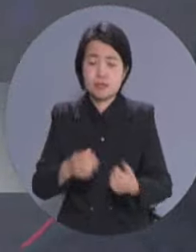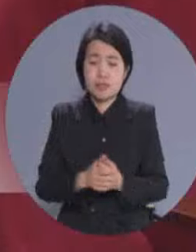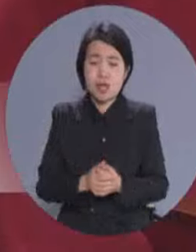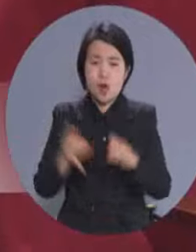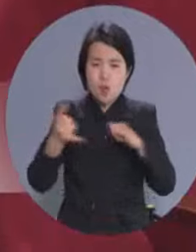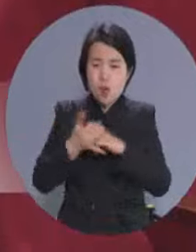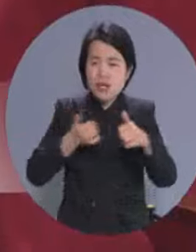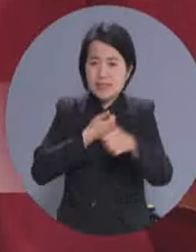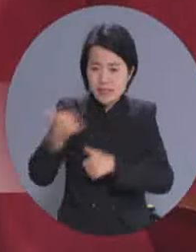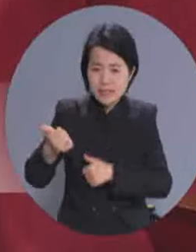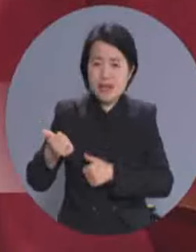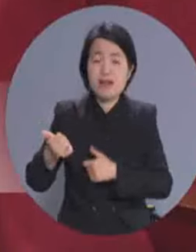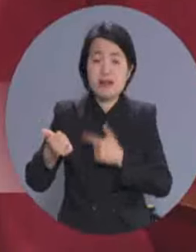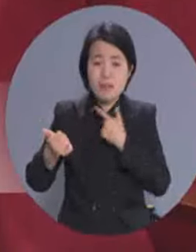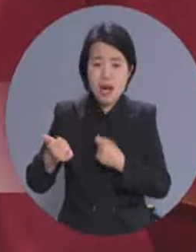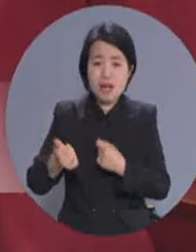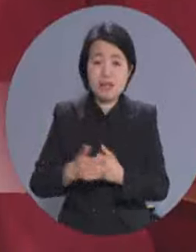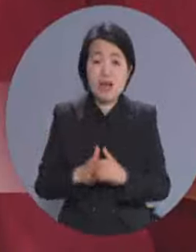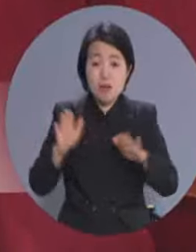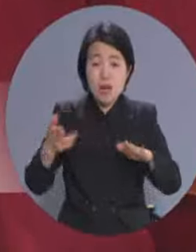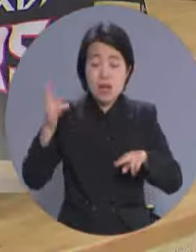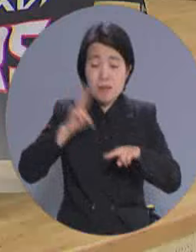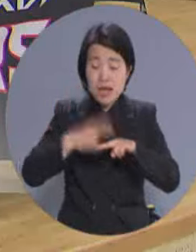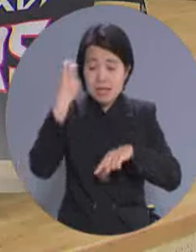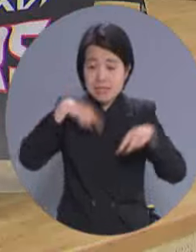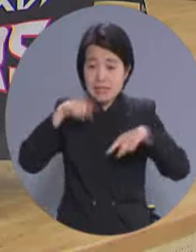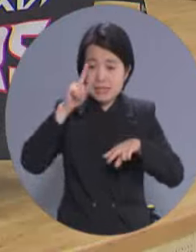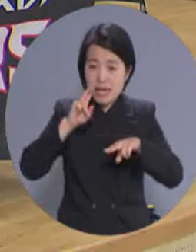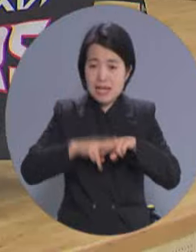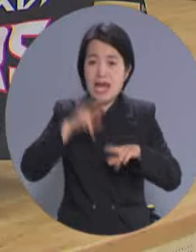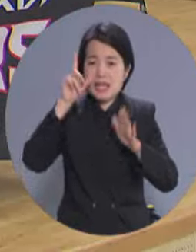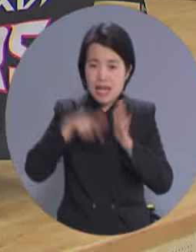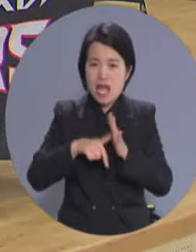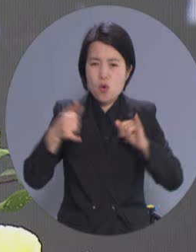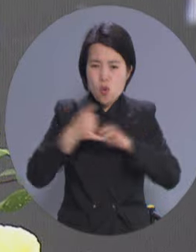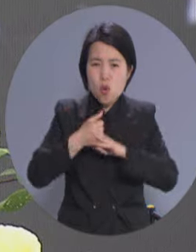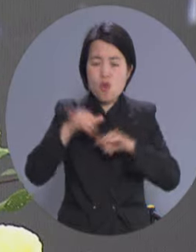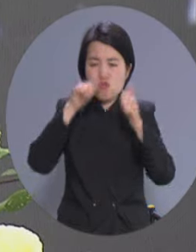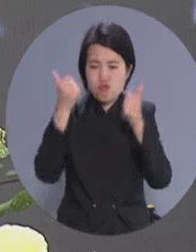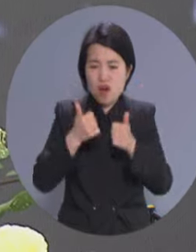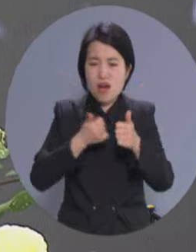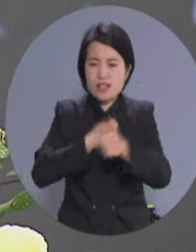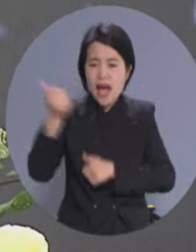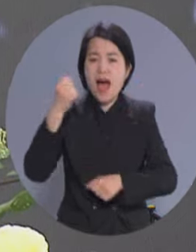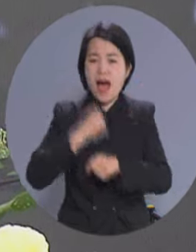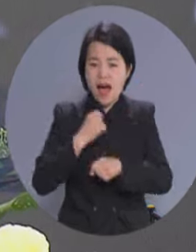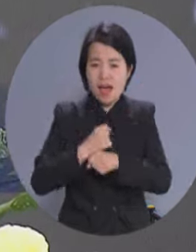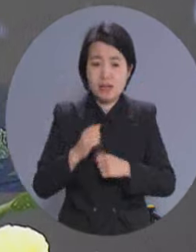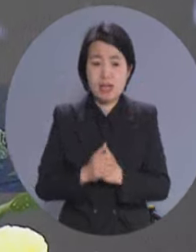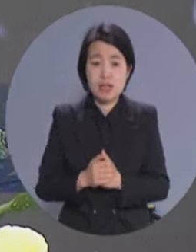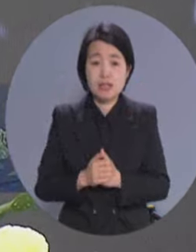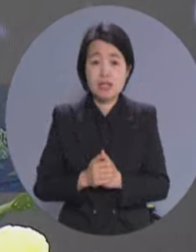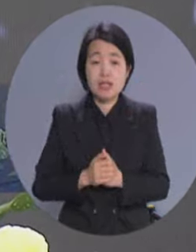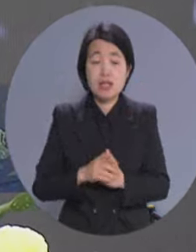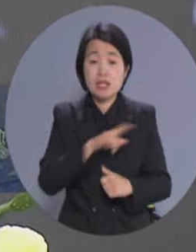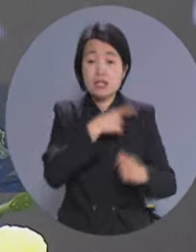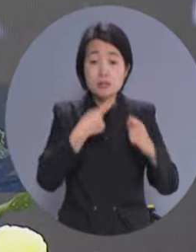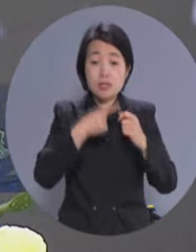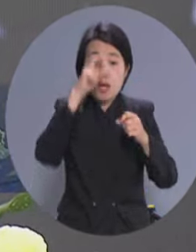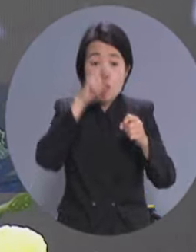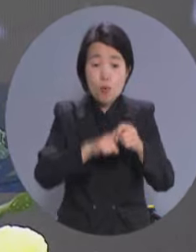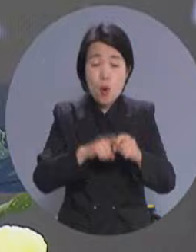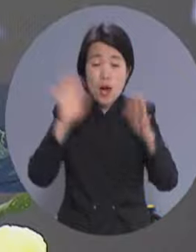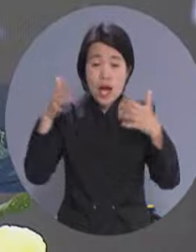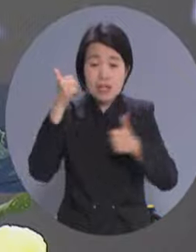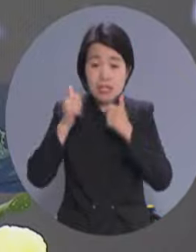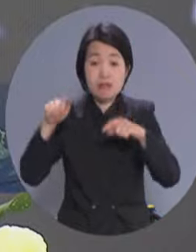야구로 임기 내에 반드시 우승 트로피를 들어올리겠다고 강조했습니다. 가을 야구를 첫 번째 목표로 삼고